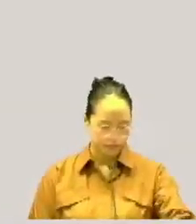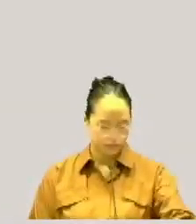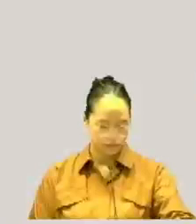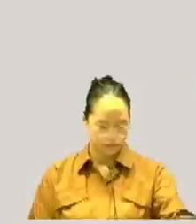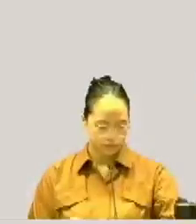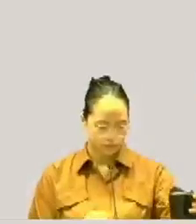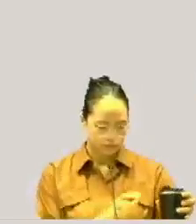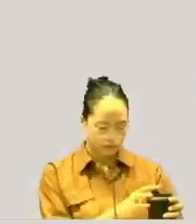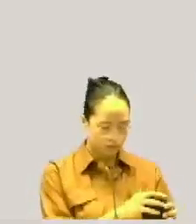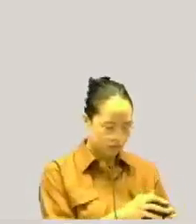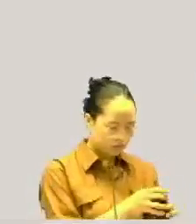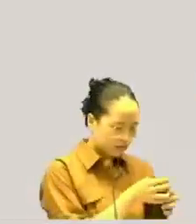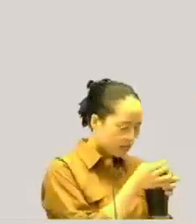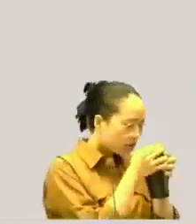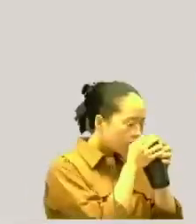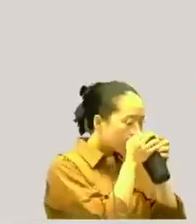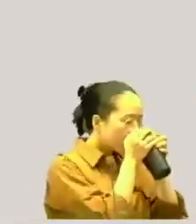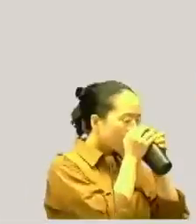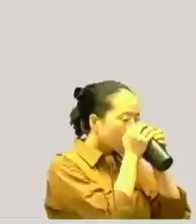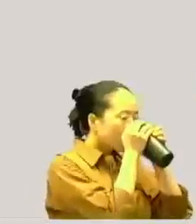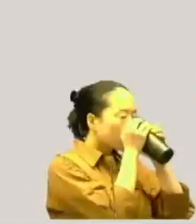1章。